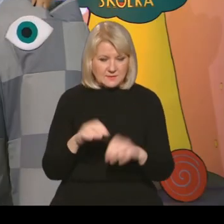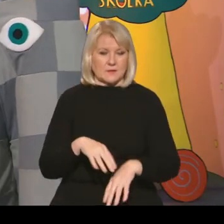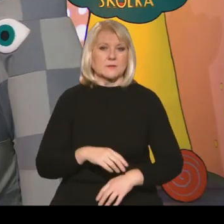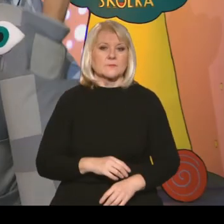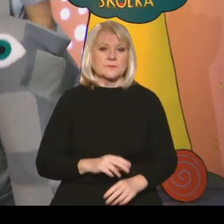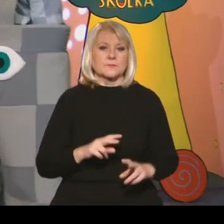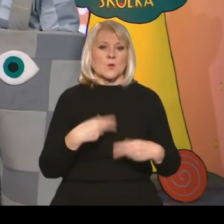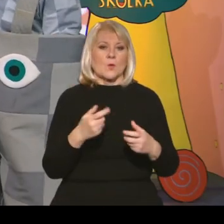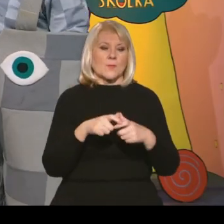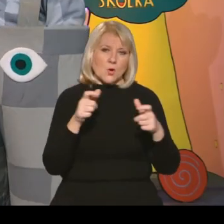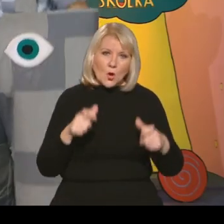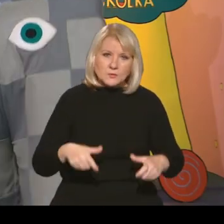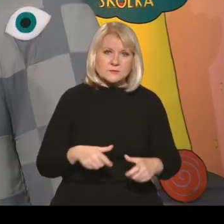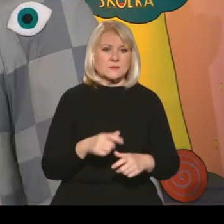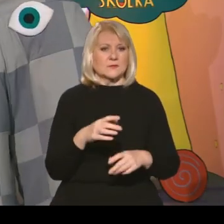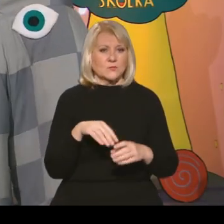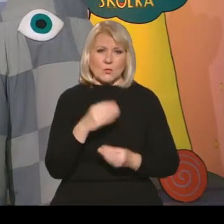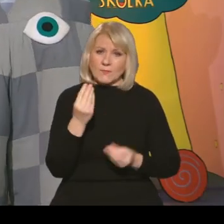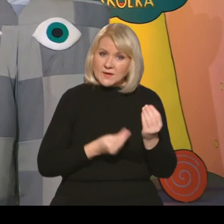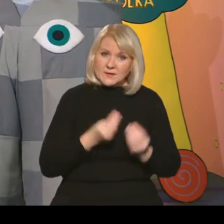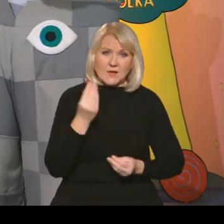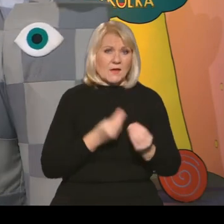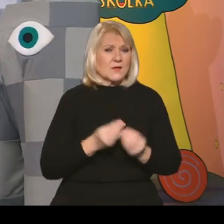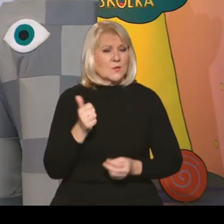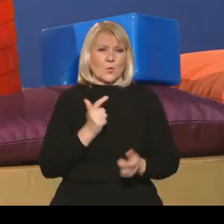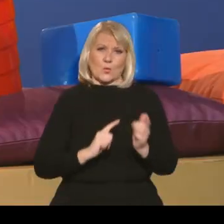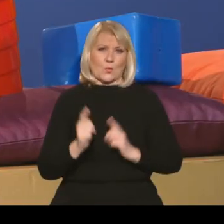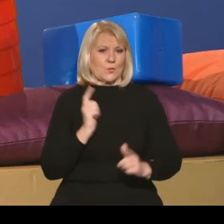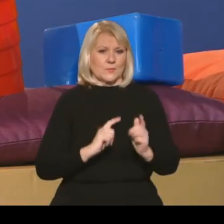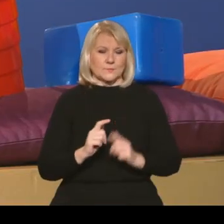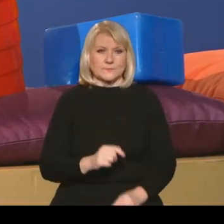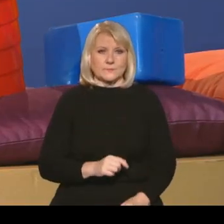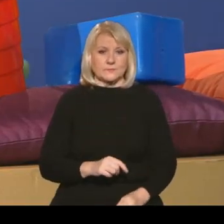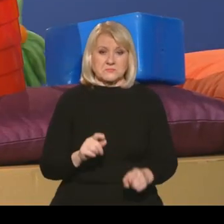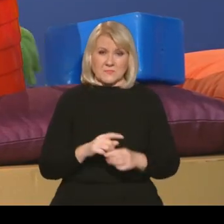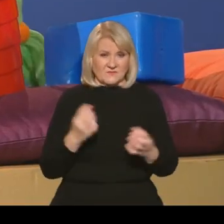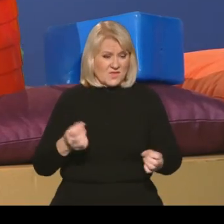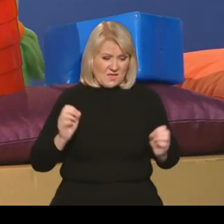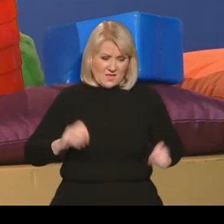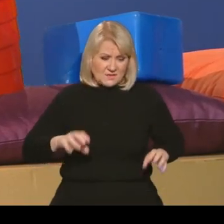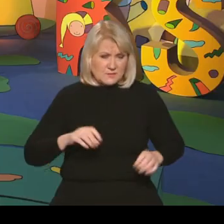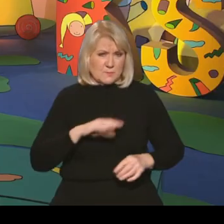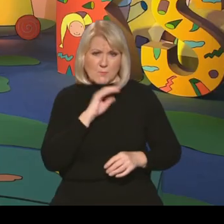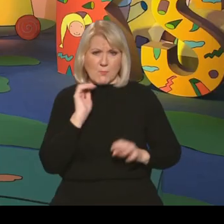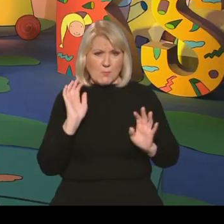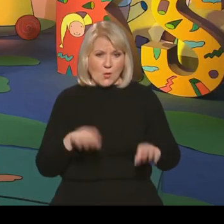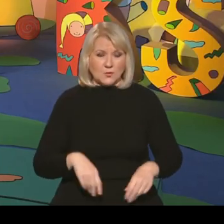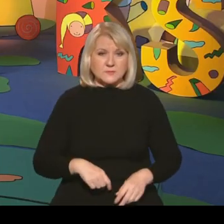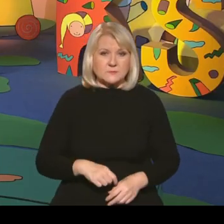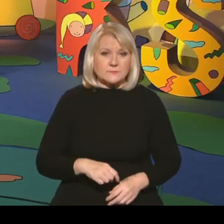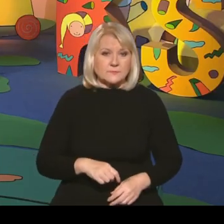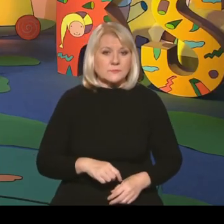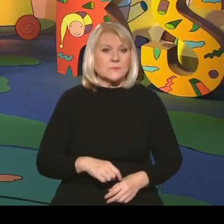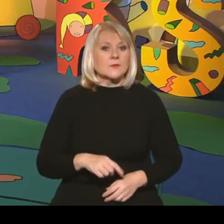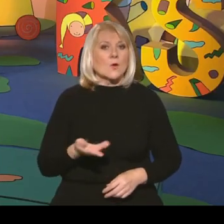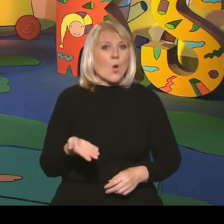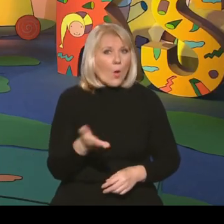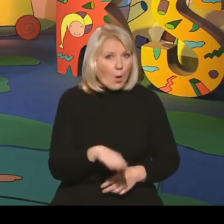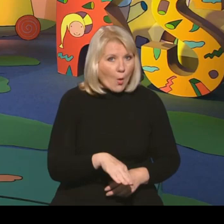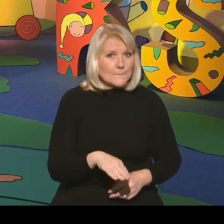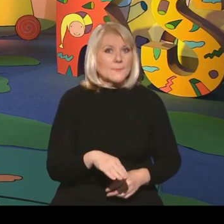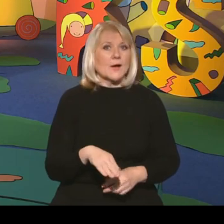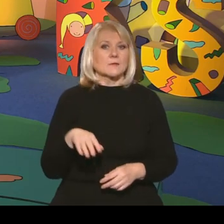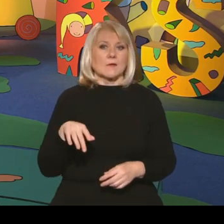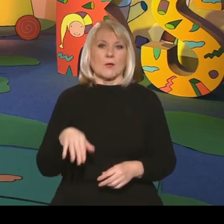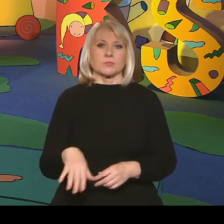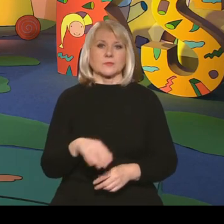mám kostky, s těmi si hraji nejraději. Mám tady toho ještě víc, počkej. Co ještě? Lopatu tady